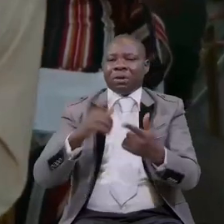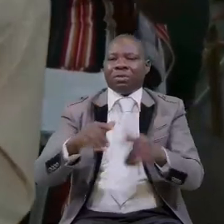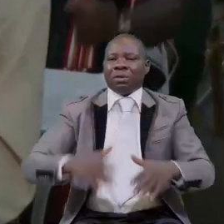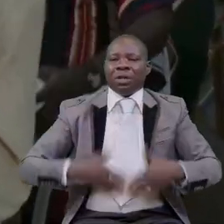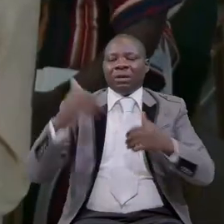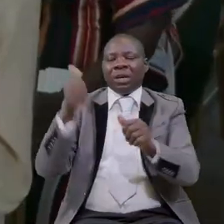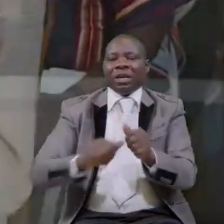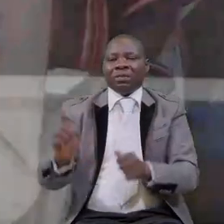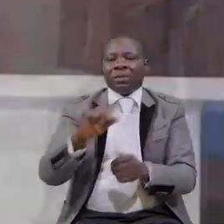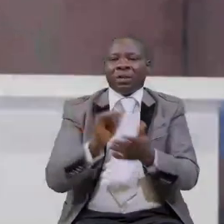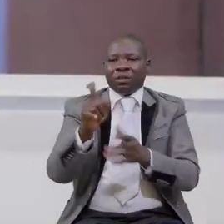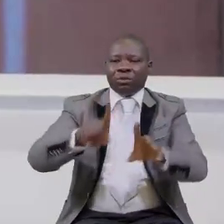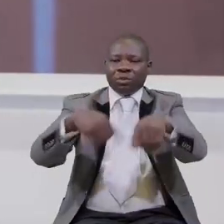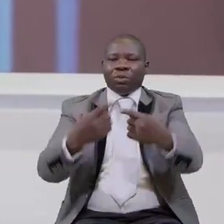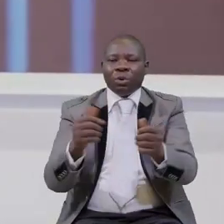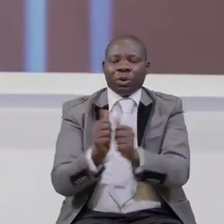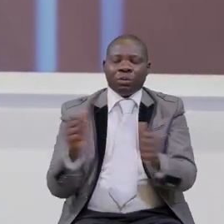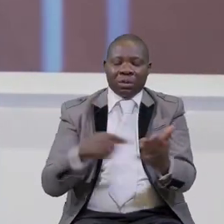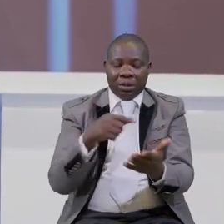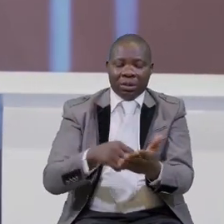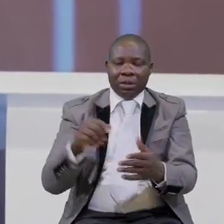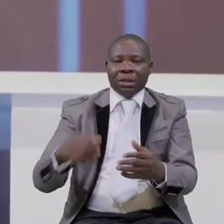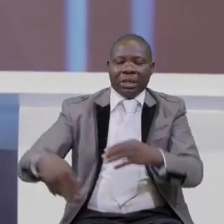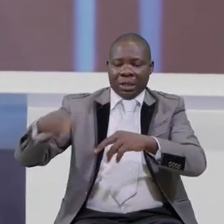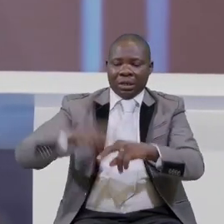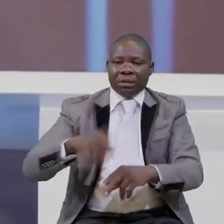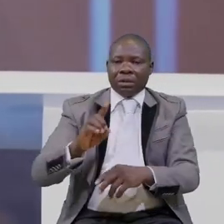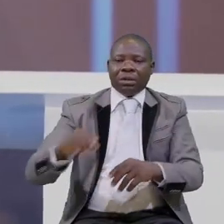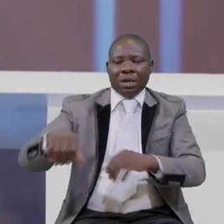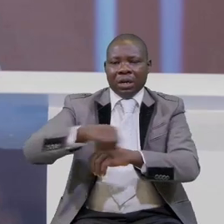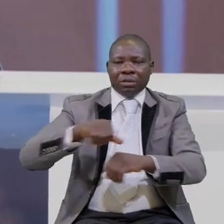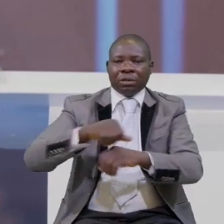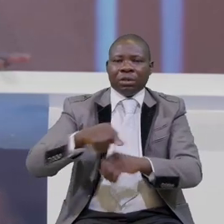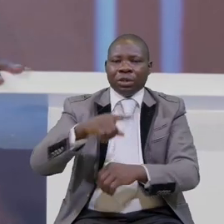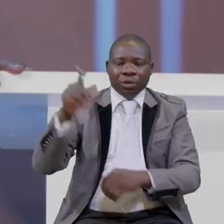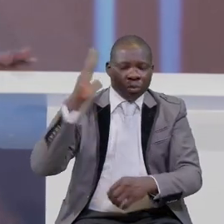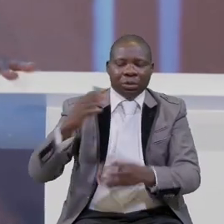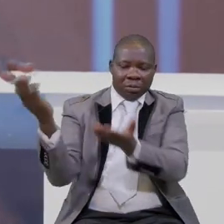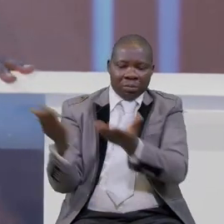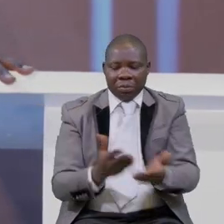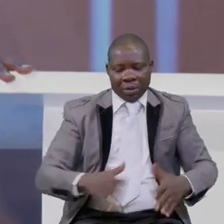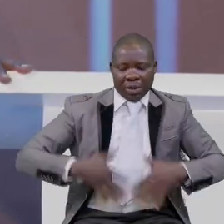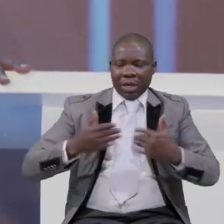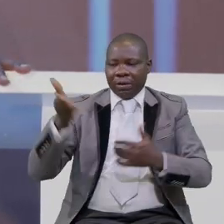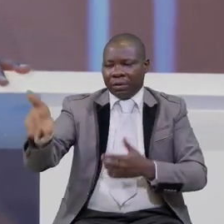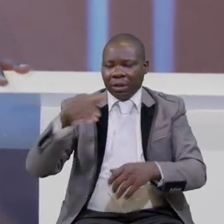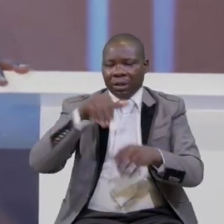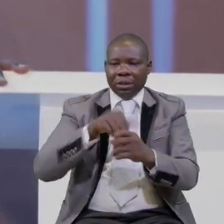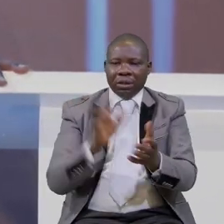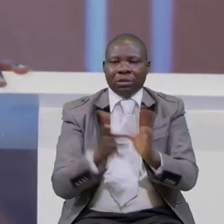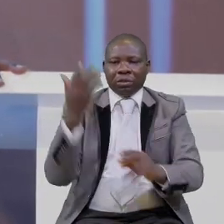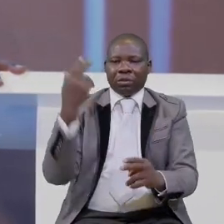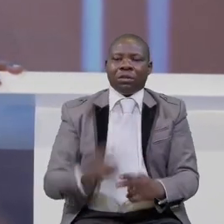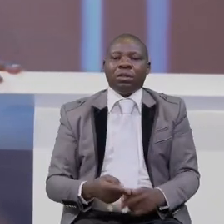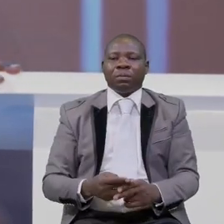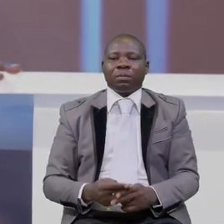Partout où tu vas, avec l'onction accrue, tu ramèneras des gens à la vie au nom de